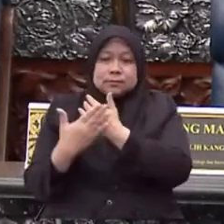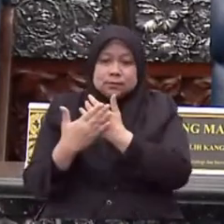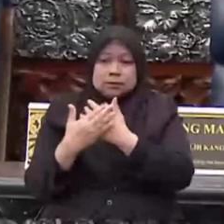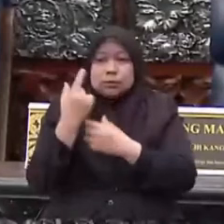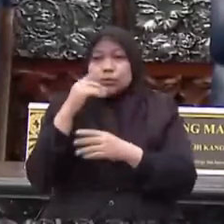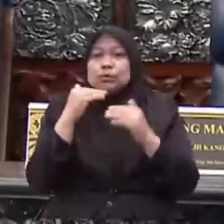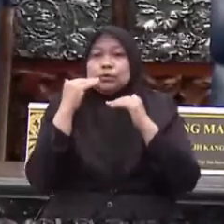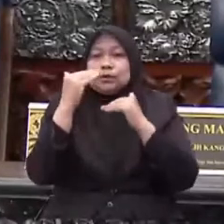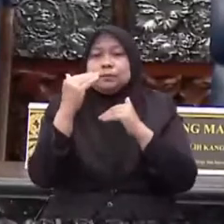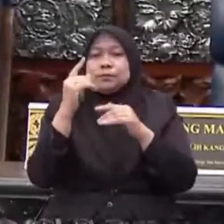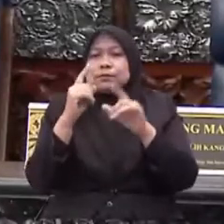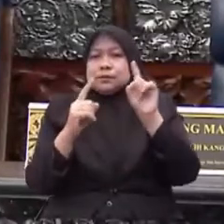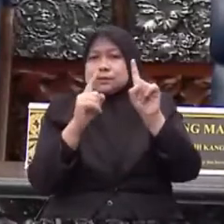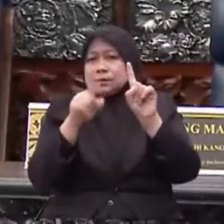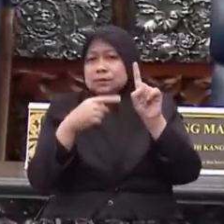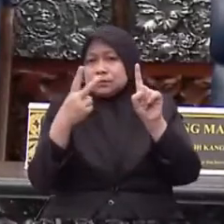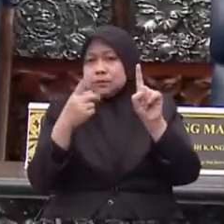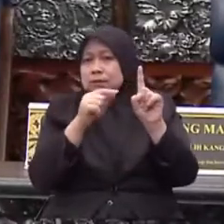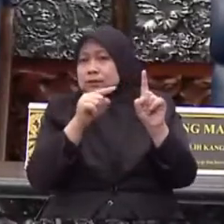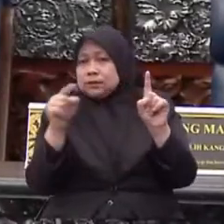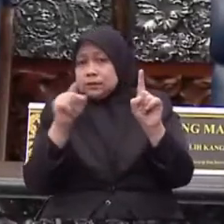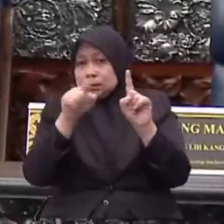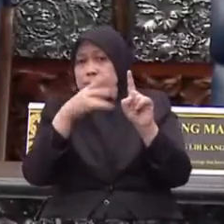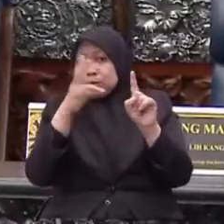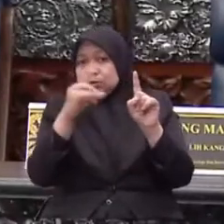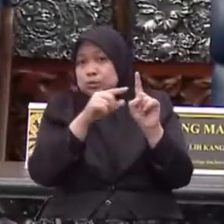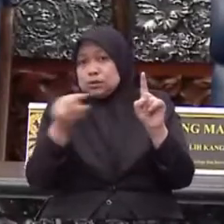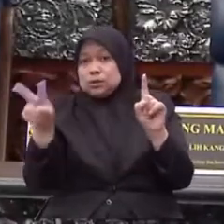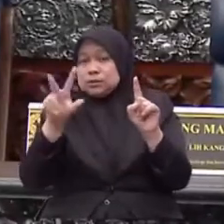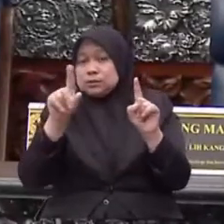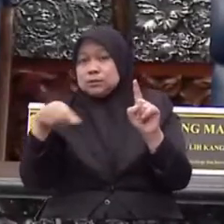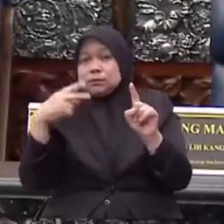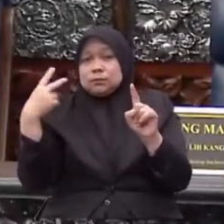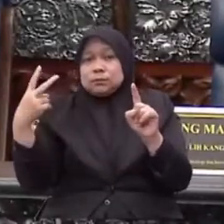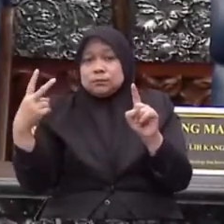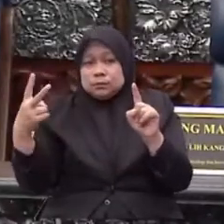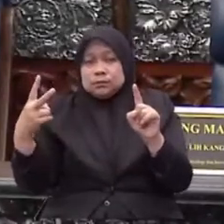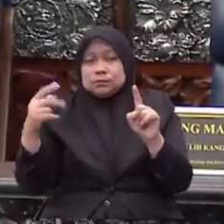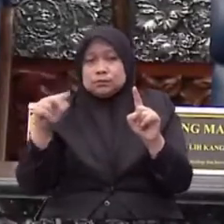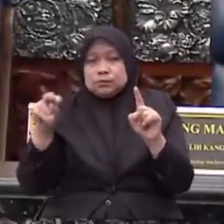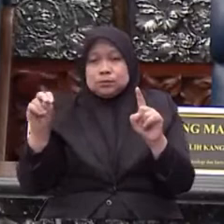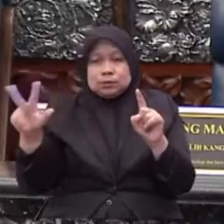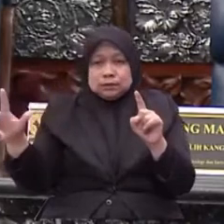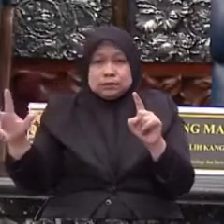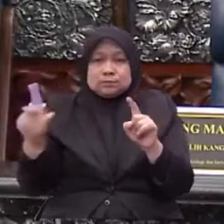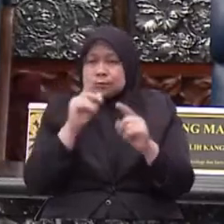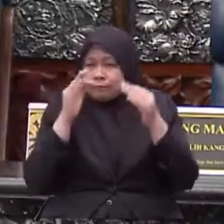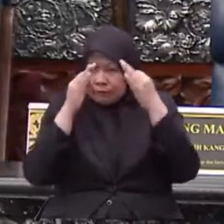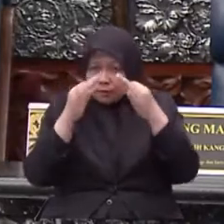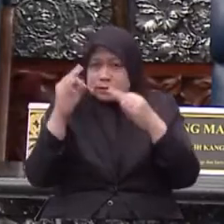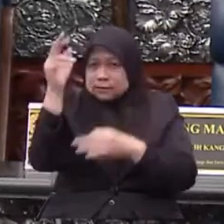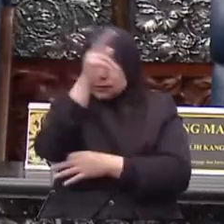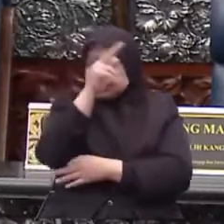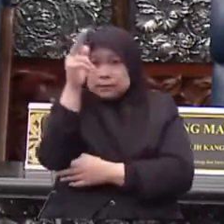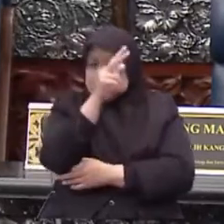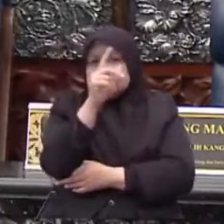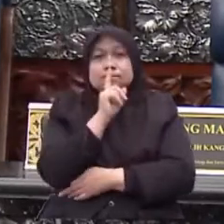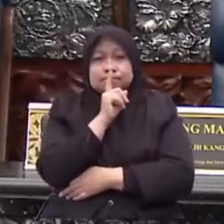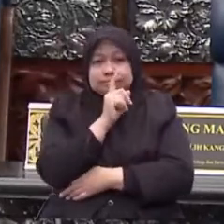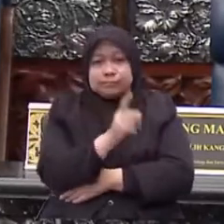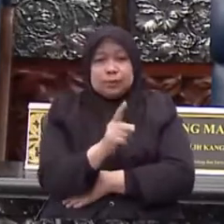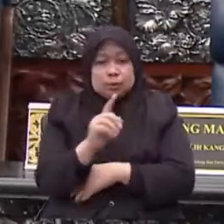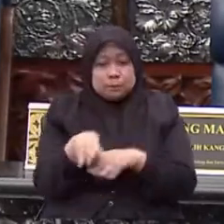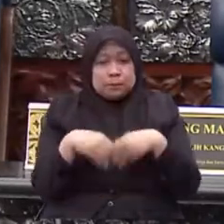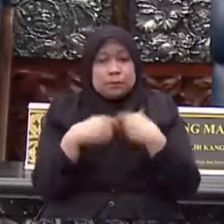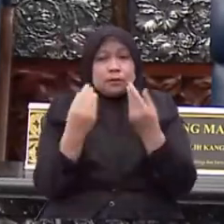bagi tempo 1 Juli hingga 31 Desember 23 ini selaras dengan fokus kerajaan supaya